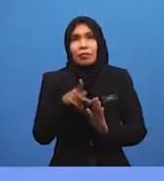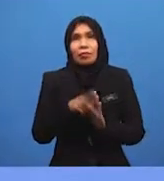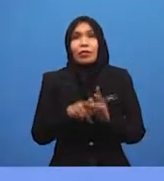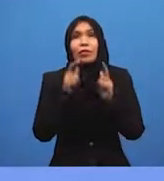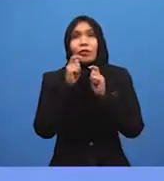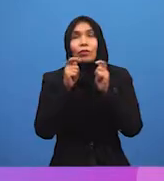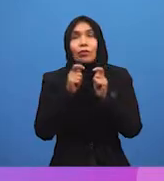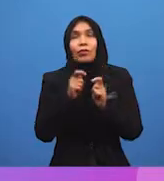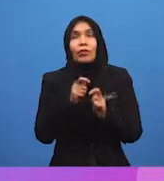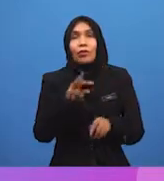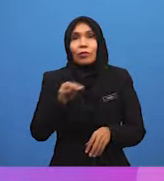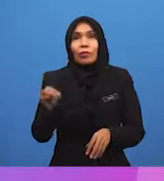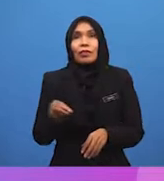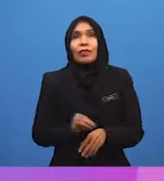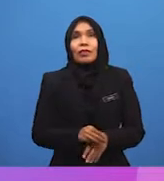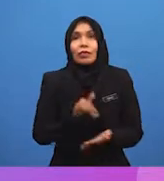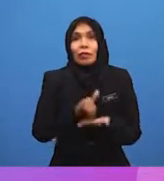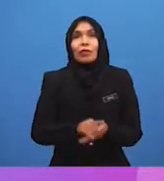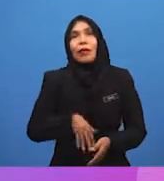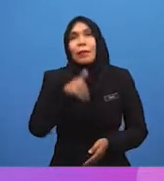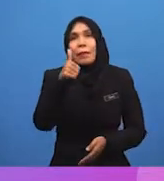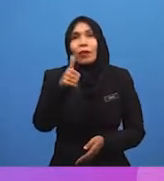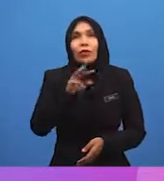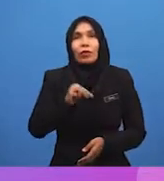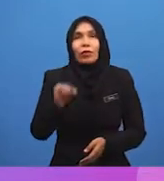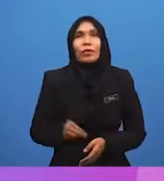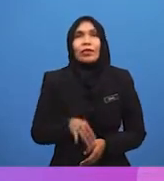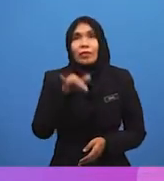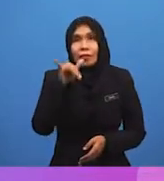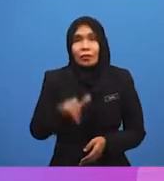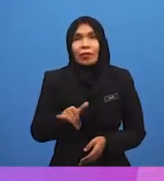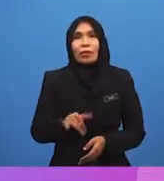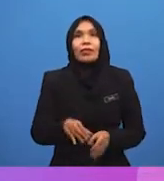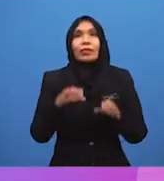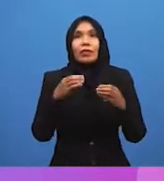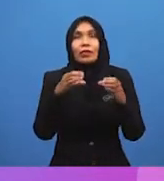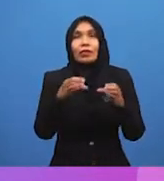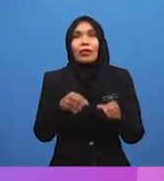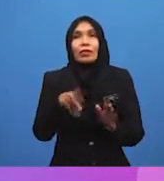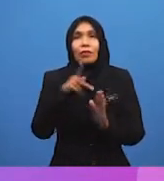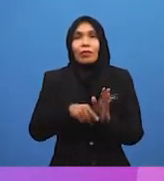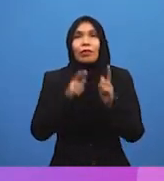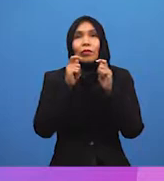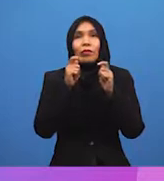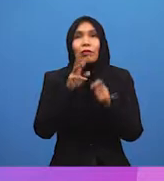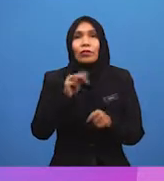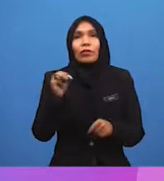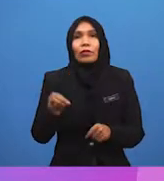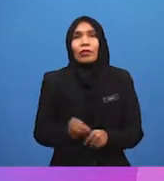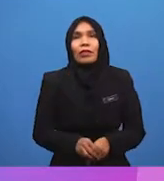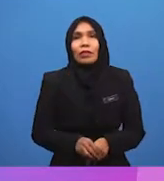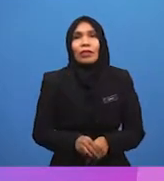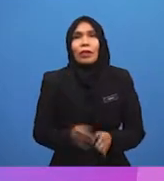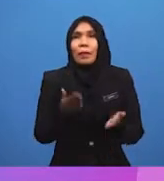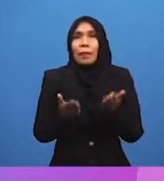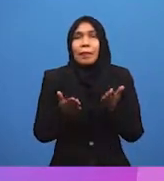kerani sekolah? Bagus, murid-murid. Ya, cara pertuturan murid dengan cikgu dan kerani sekolah memang sopan